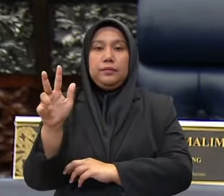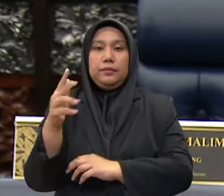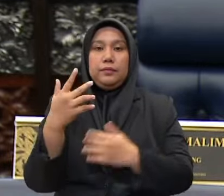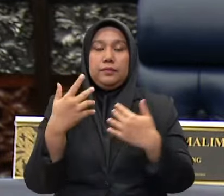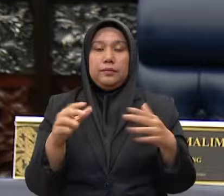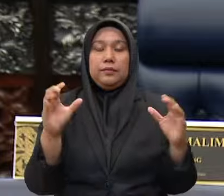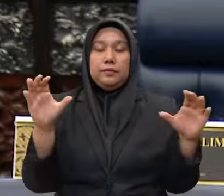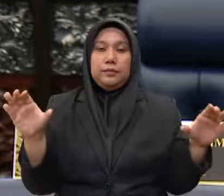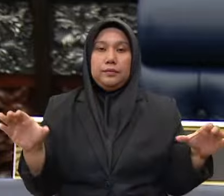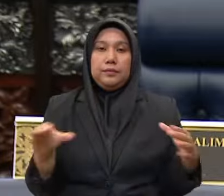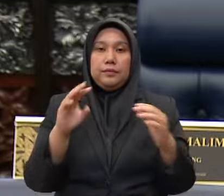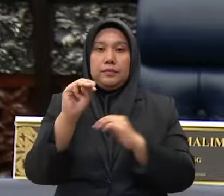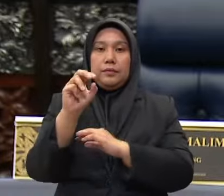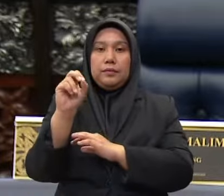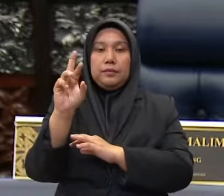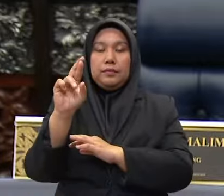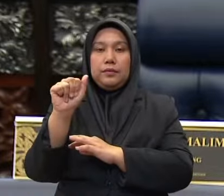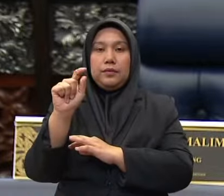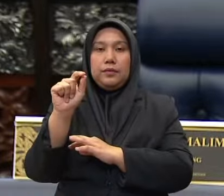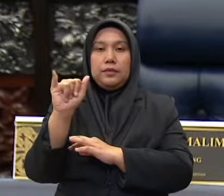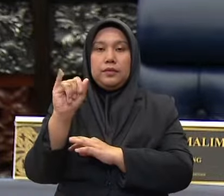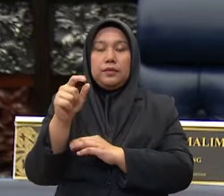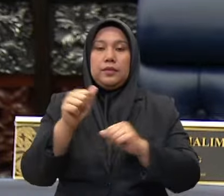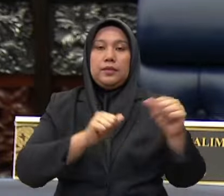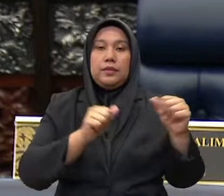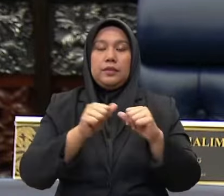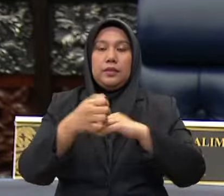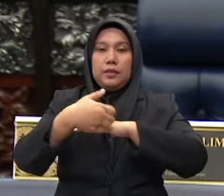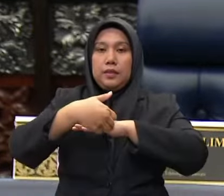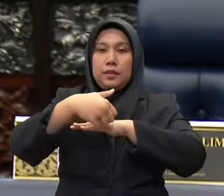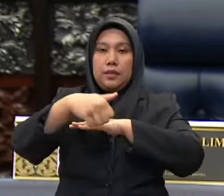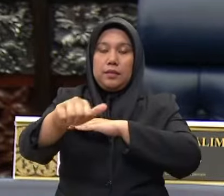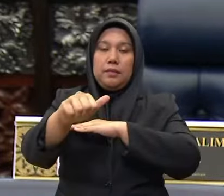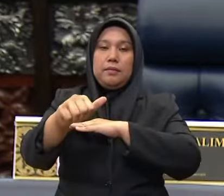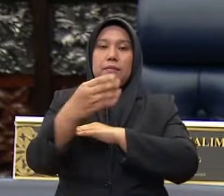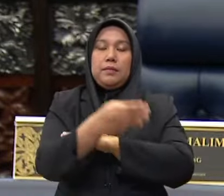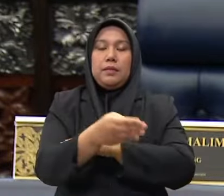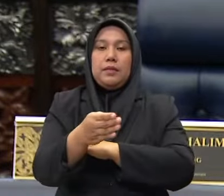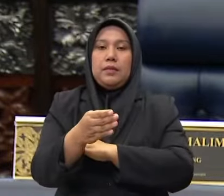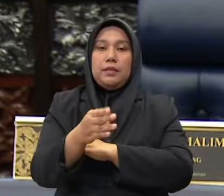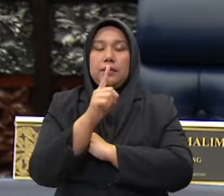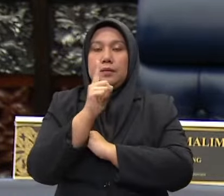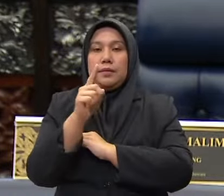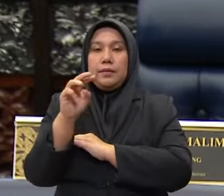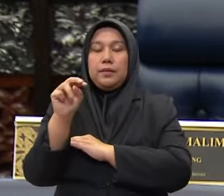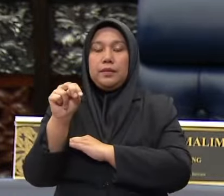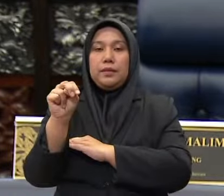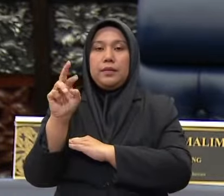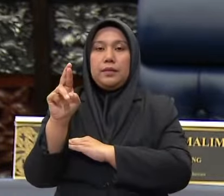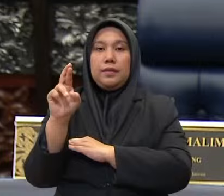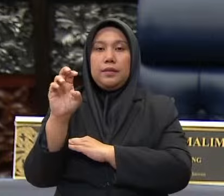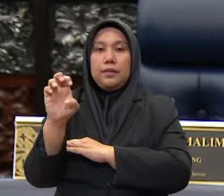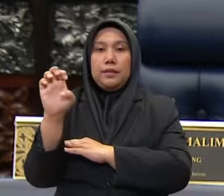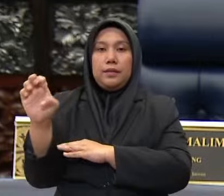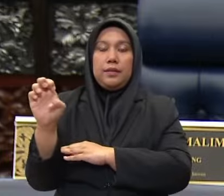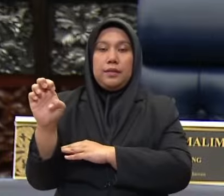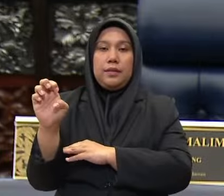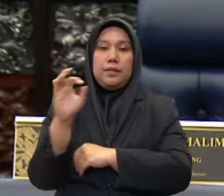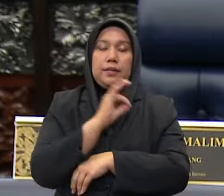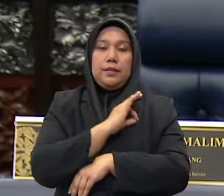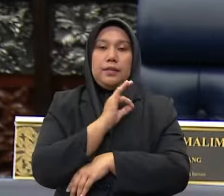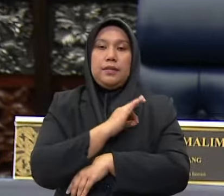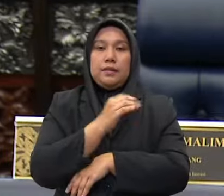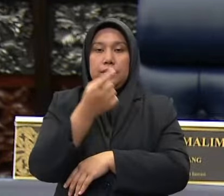moratorium aktiviti pengeksportan bahan mentah nrree dijalankan sebagai inisiatif untuk membangunkan